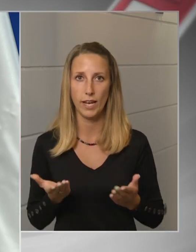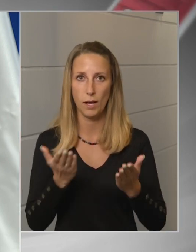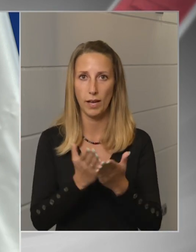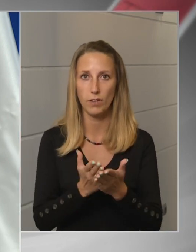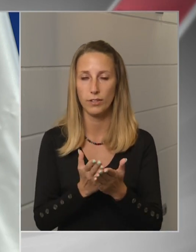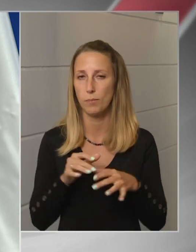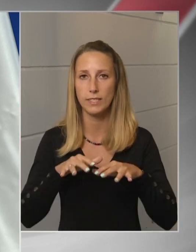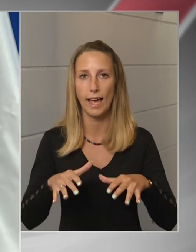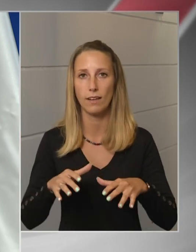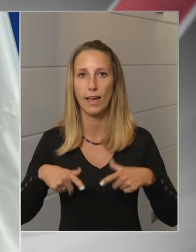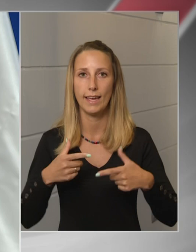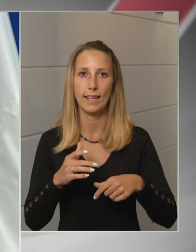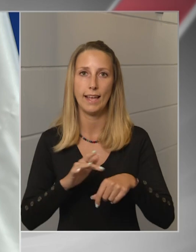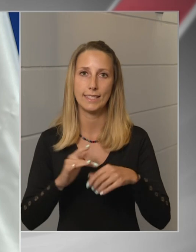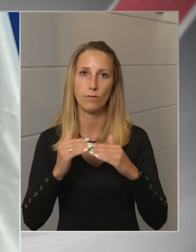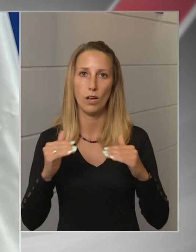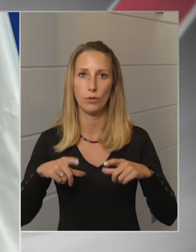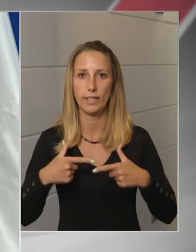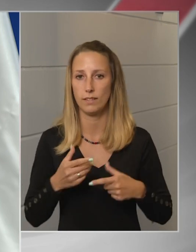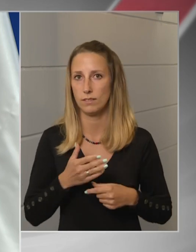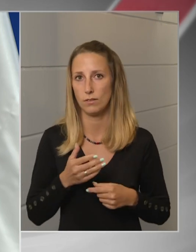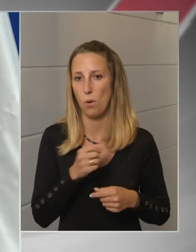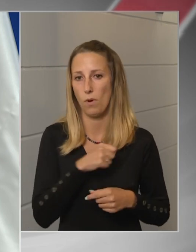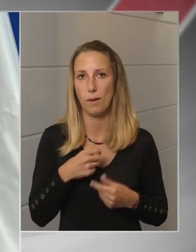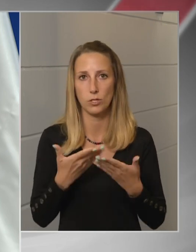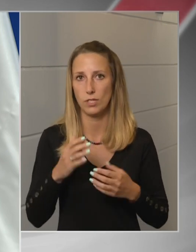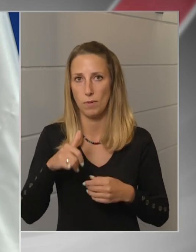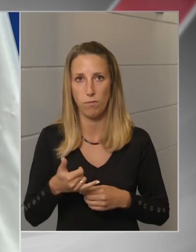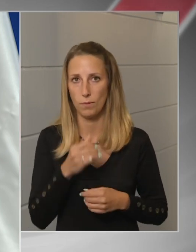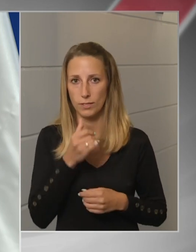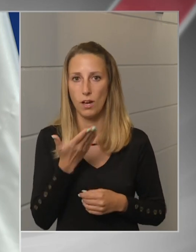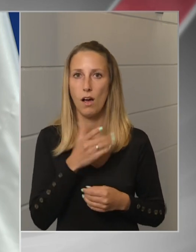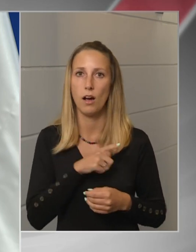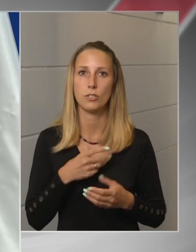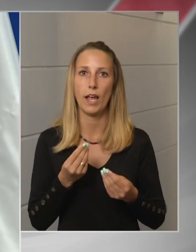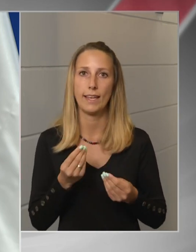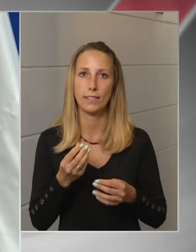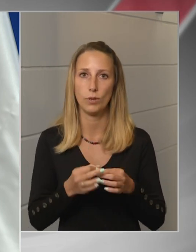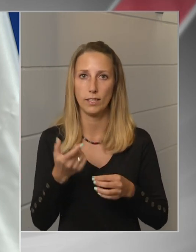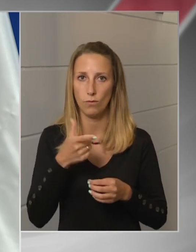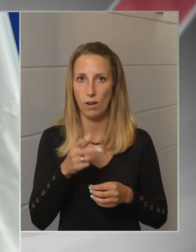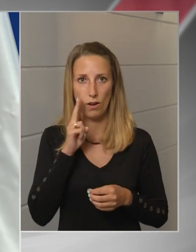megfelelően nem az átlag életszímon él, azzal önmagában még nekem semmi bajom nincsen. Hogyha csak ennyi történt volna, akkor nem is kommentáltam volna.